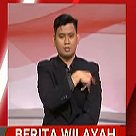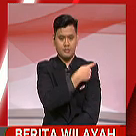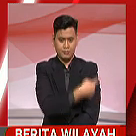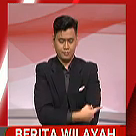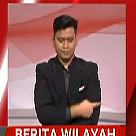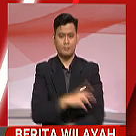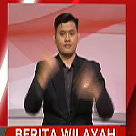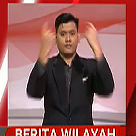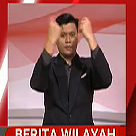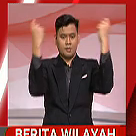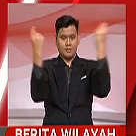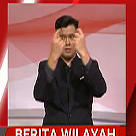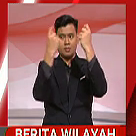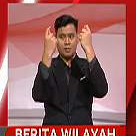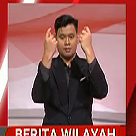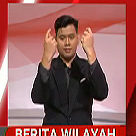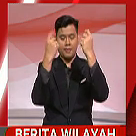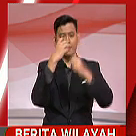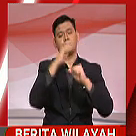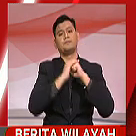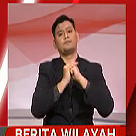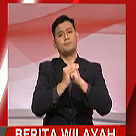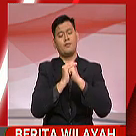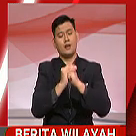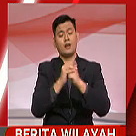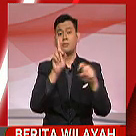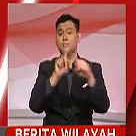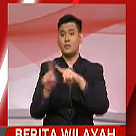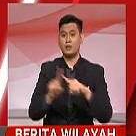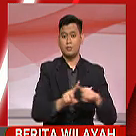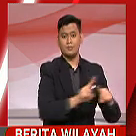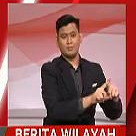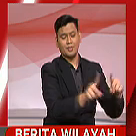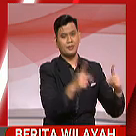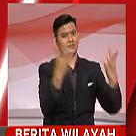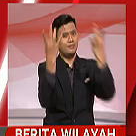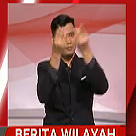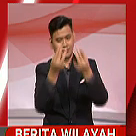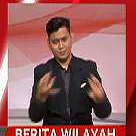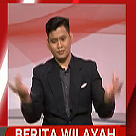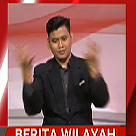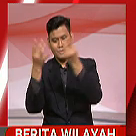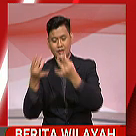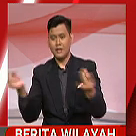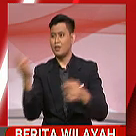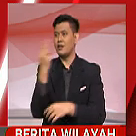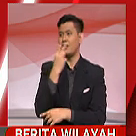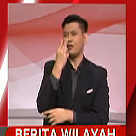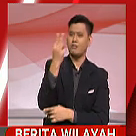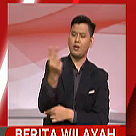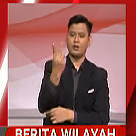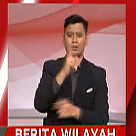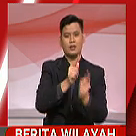Menjelang sambutan sesuatu perayaan termasuk Tahun Baru Cina, pelbagai hiasan menarik pasti kelihatan di kawasan tumpuan